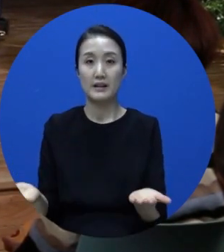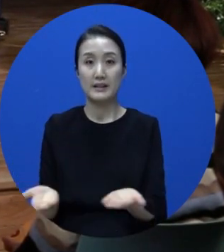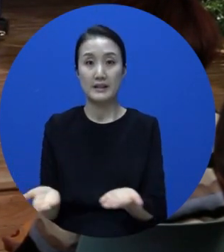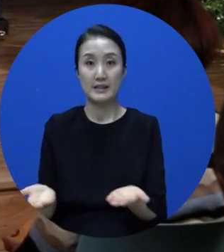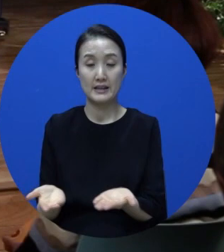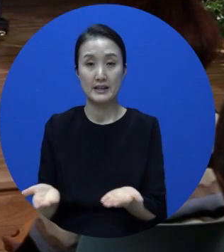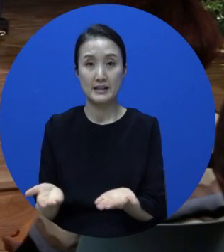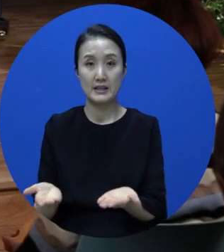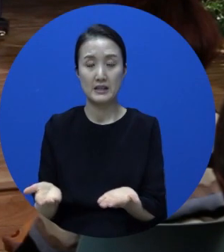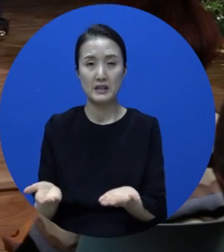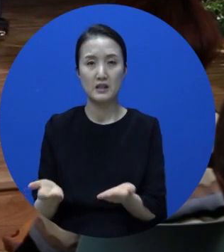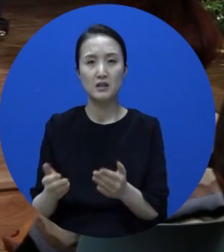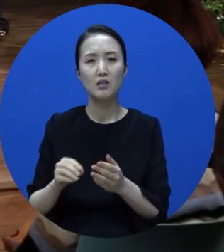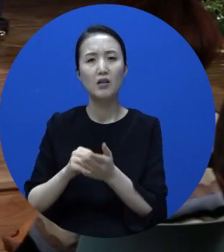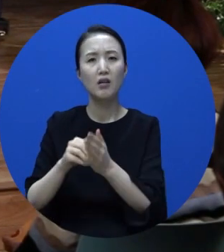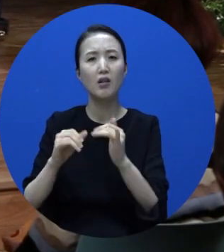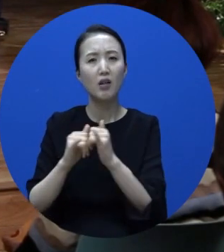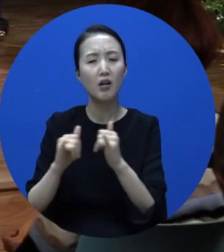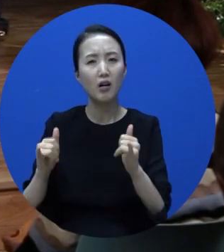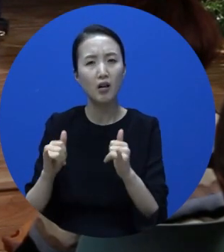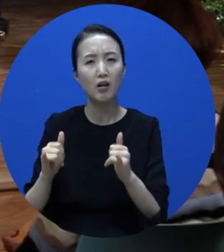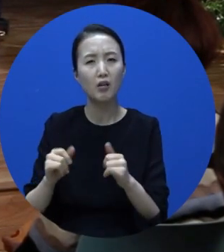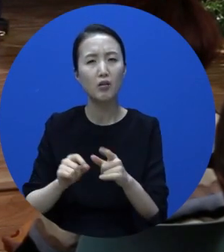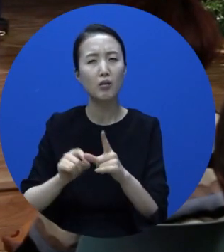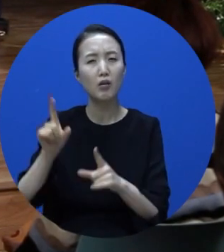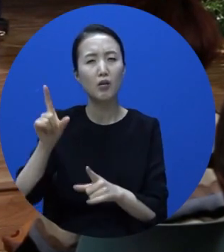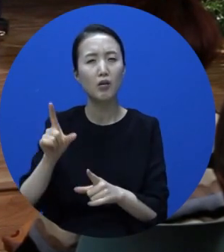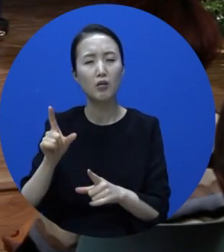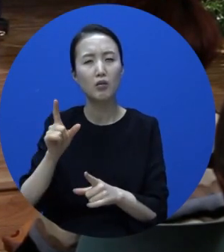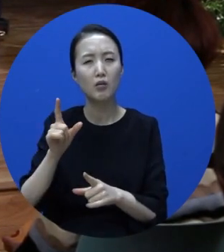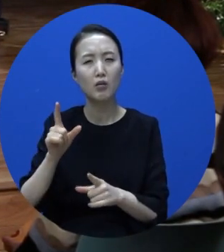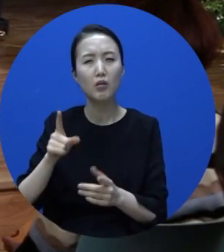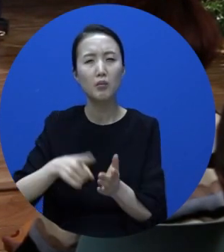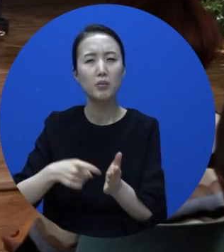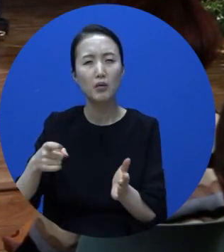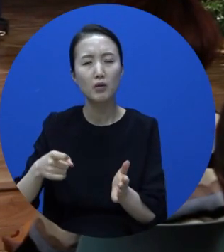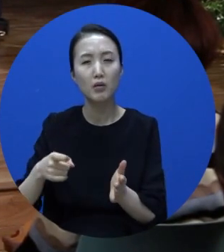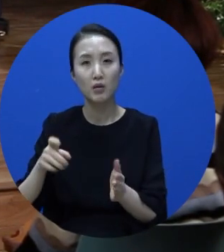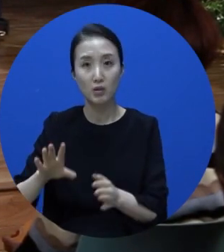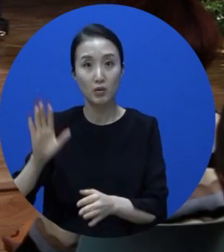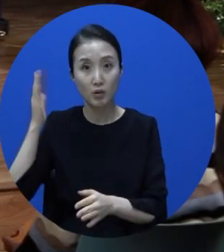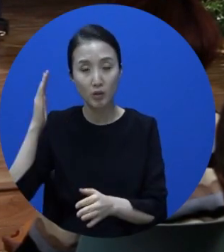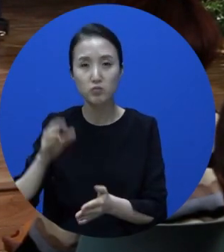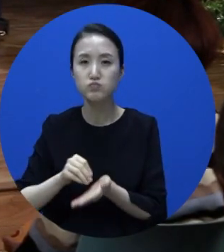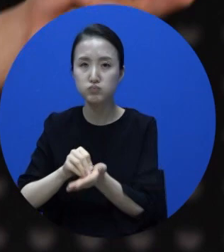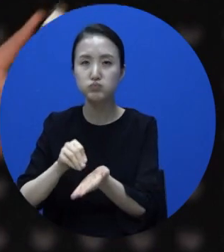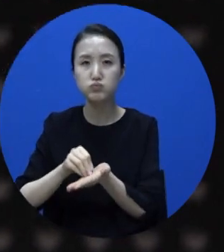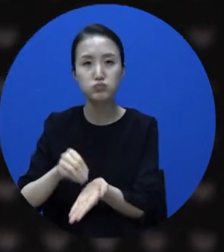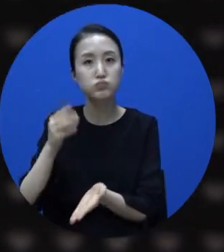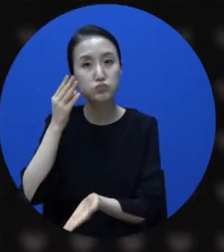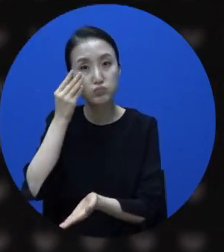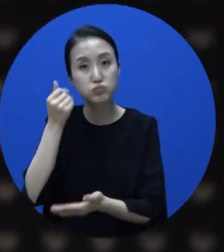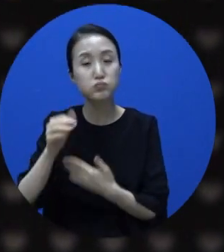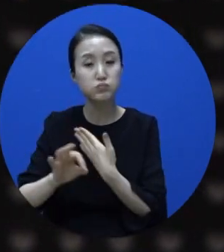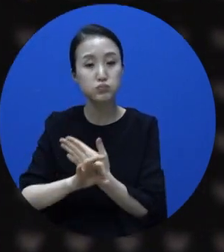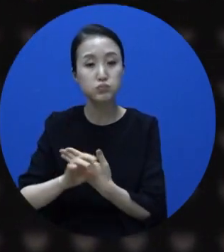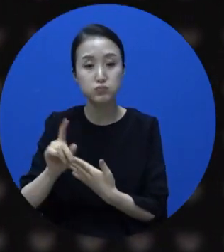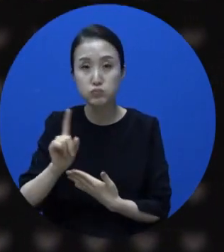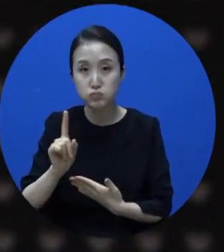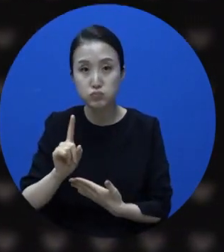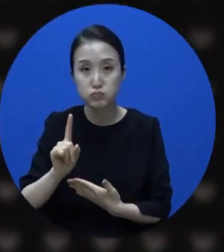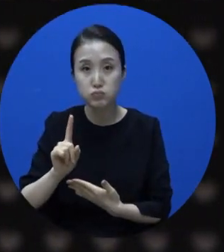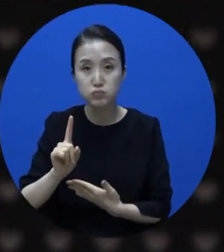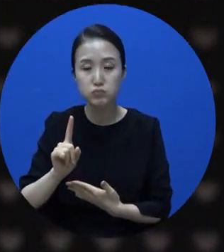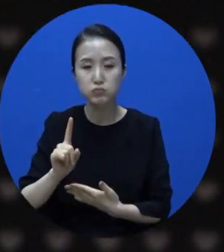일자리가 없었는데 나머지 반도 일자리를 갖게 됐다고 생각해 보세요 그러면 여기 전체 평균적인 뭐가 늘어